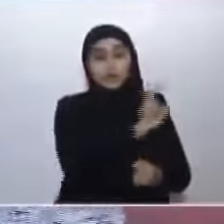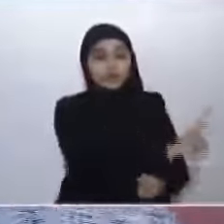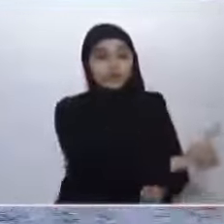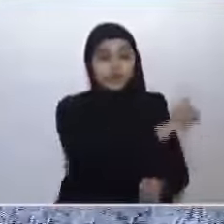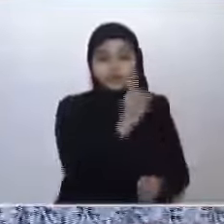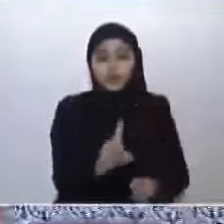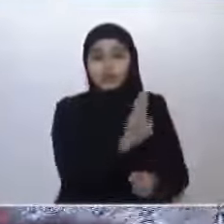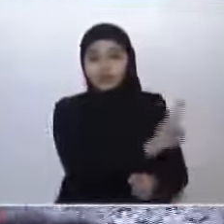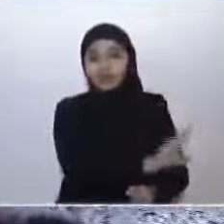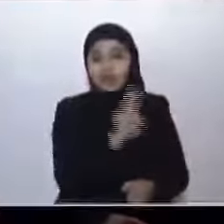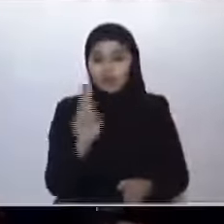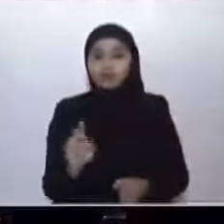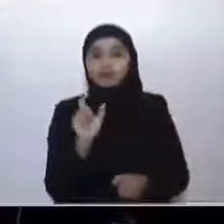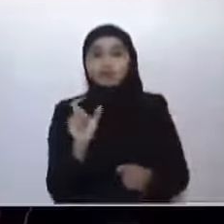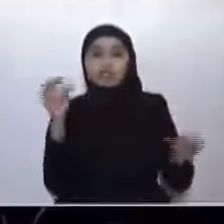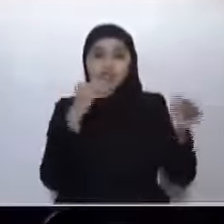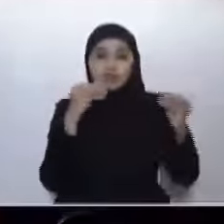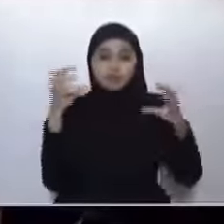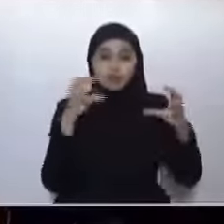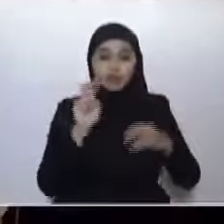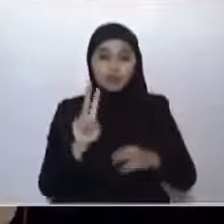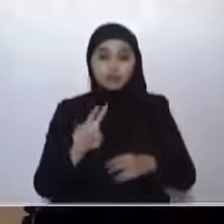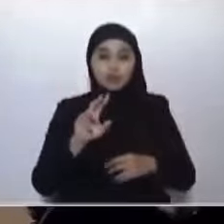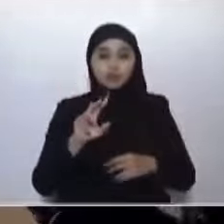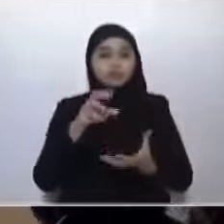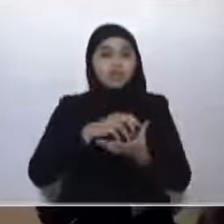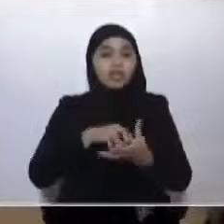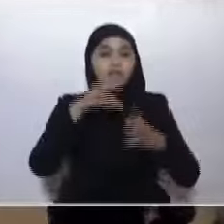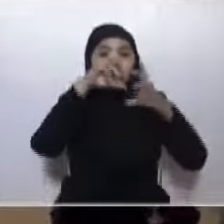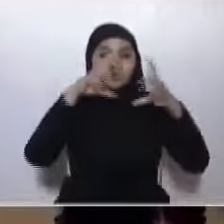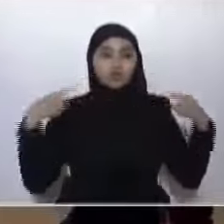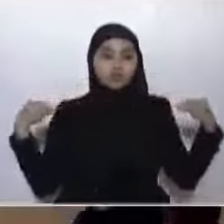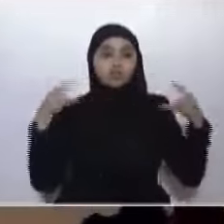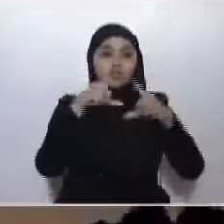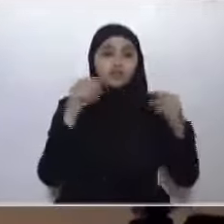pasangan calon dalam debat publik kedua Pilgup Jawa Tengah